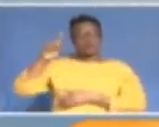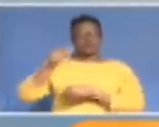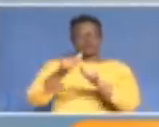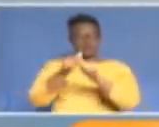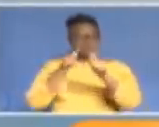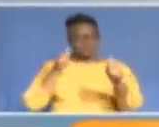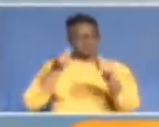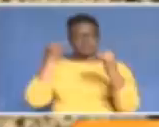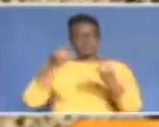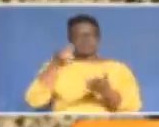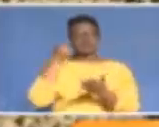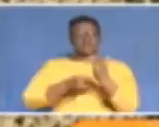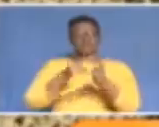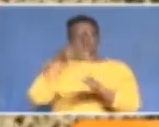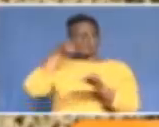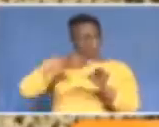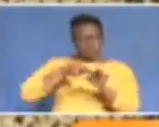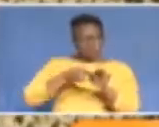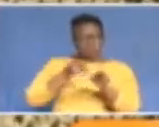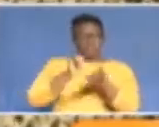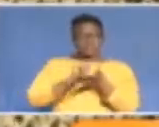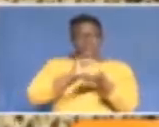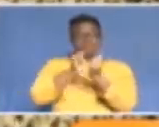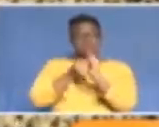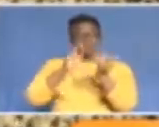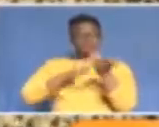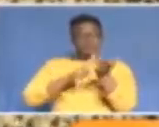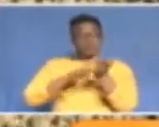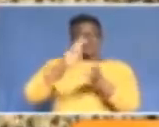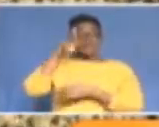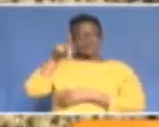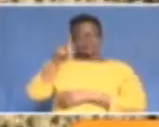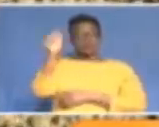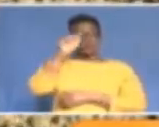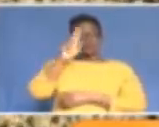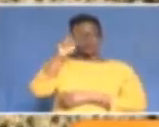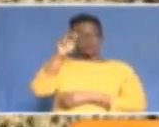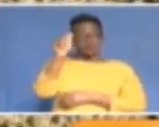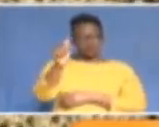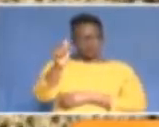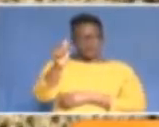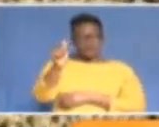mpya ya mafuta, mabadiliko yaliyopendekezwa na mbunge wa Suna Mashariki